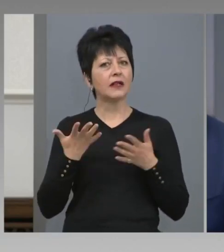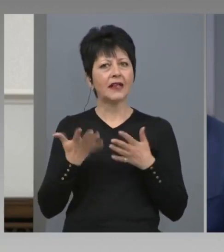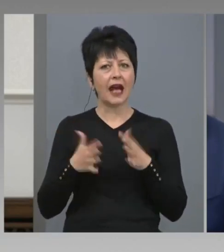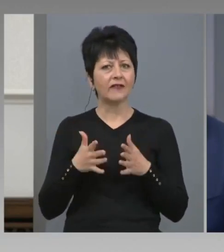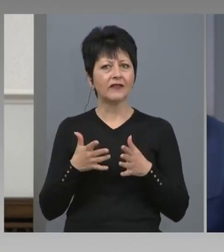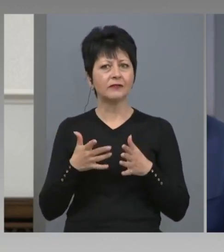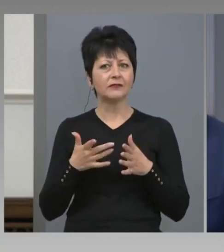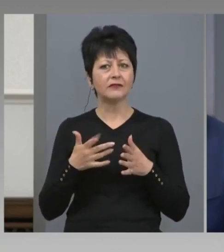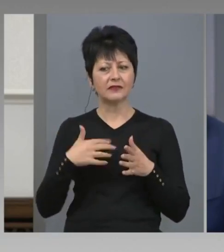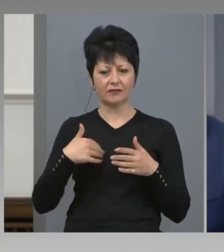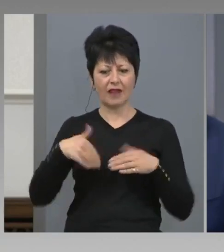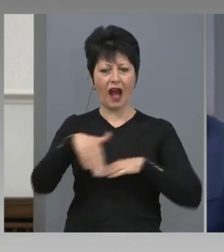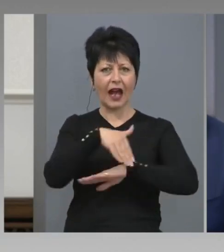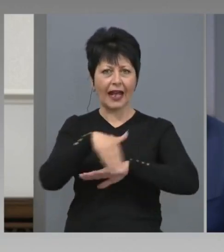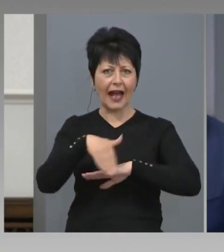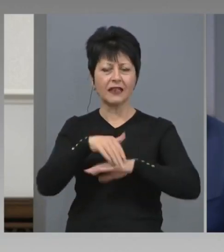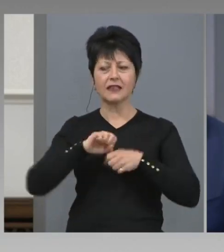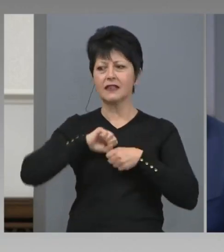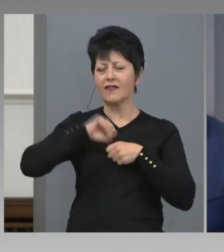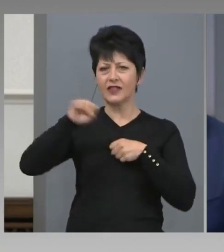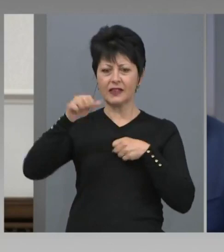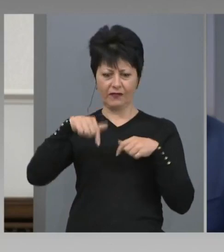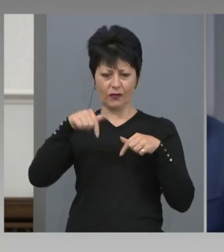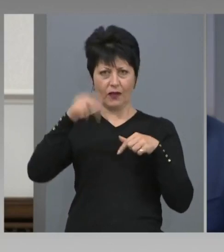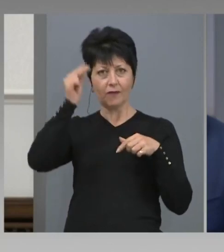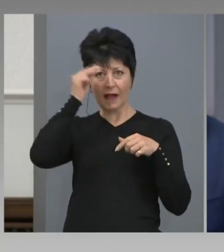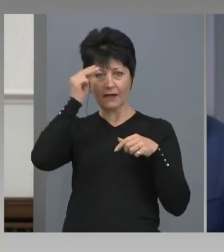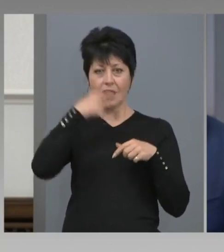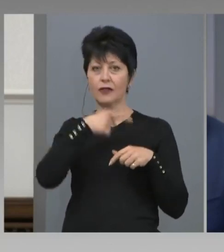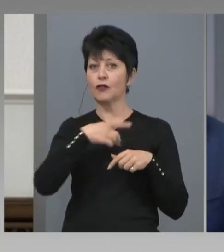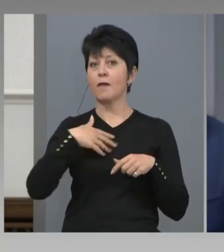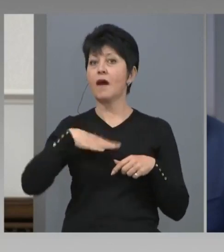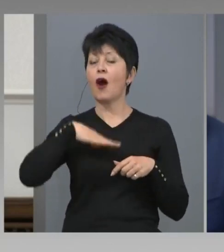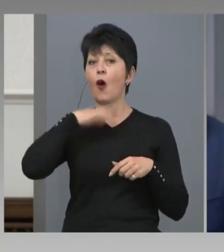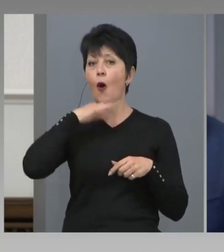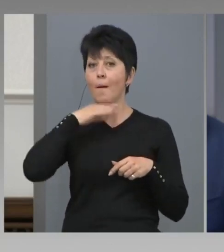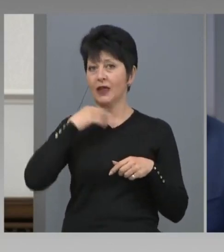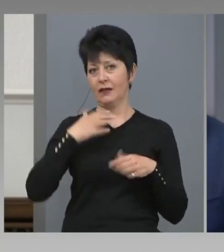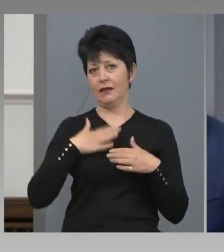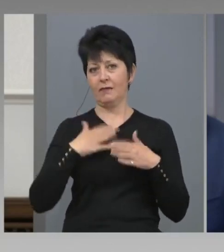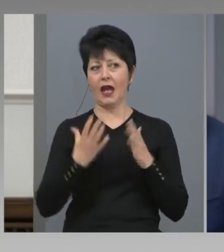или зрива страната, той е насреща и той има опита и експертизата.